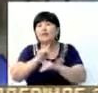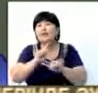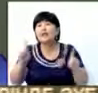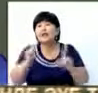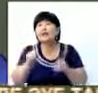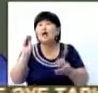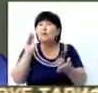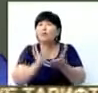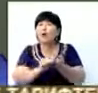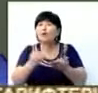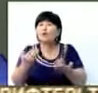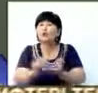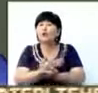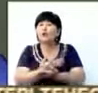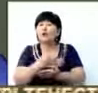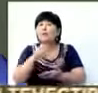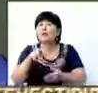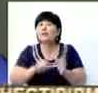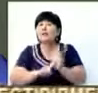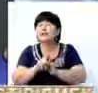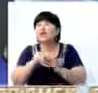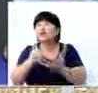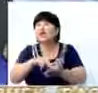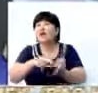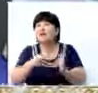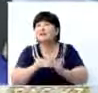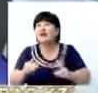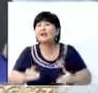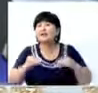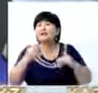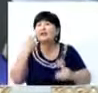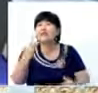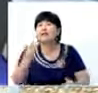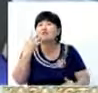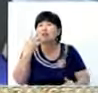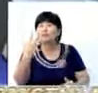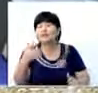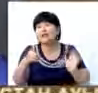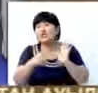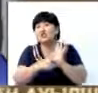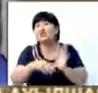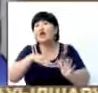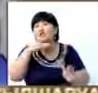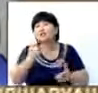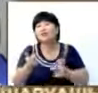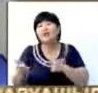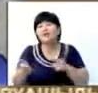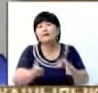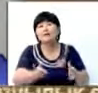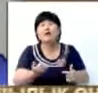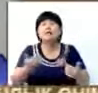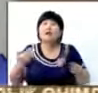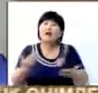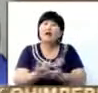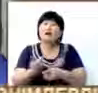ерекшеліктерімен бағалау жүйесінің жаңа моделі іске қосылады. Жаңа стандарт сатылы түрде 2-ші, 5-ші және 7-ші сыныптар үшін дайындалған.